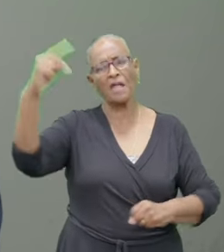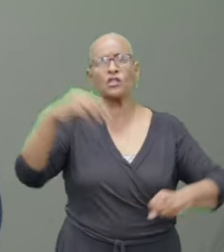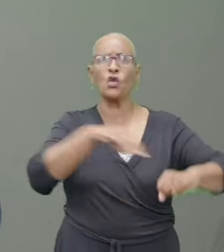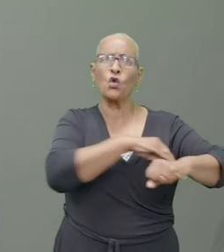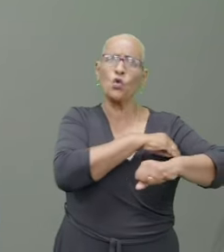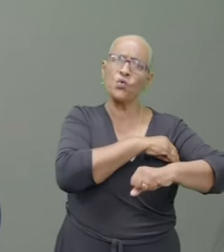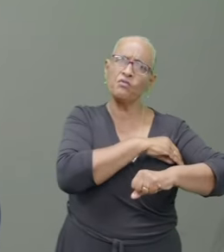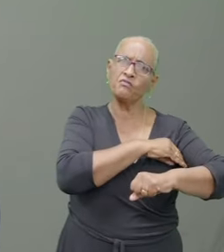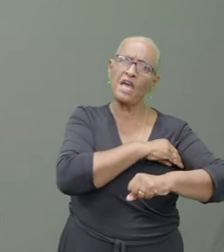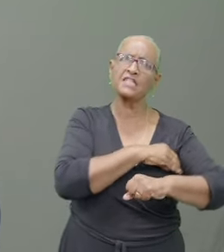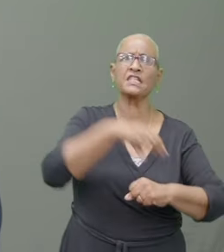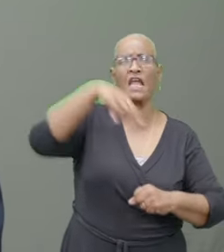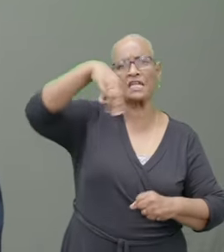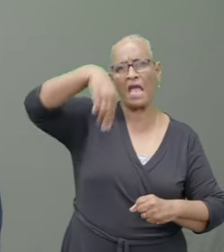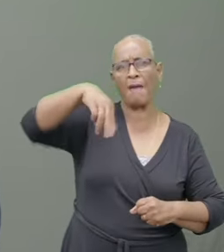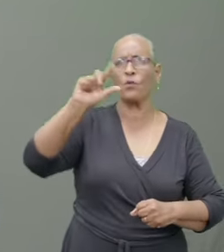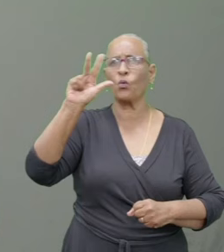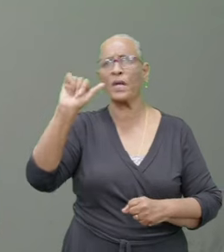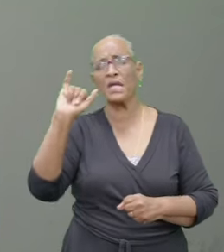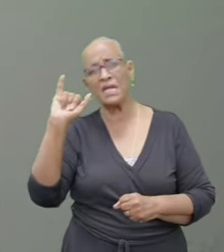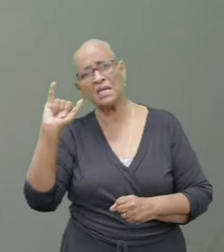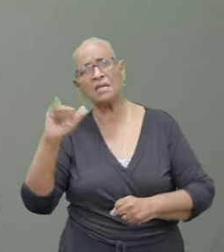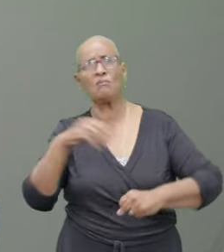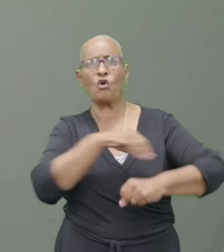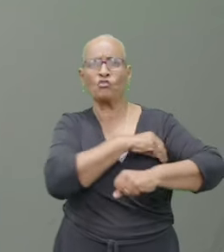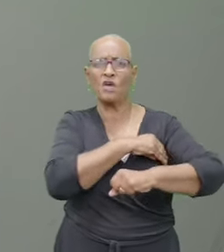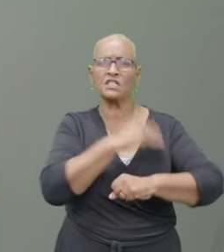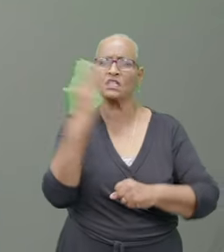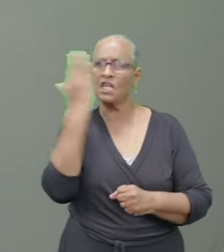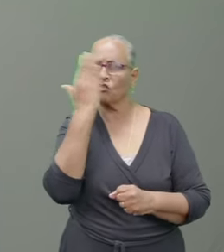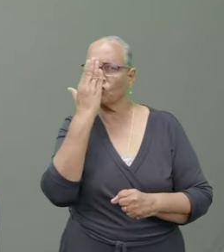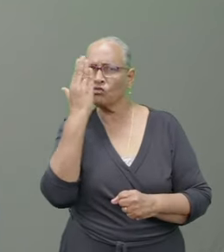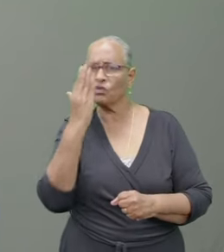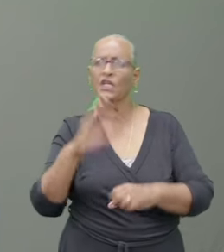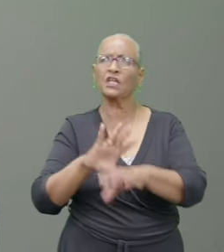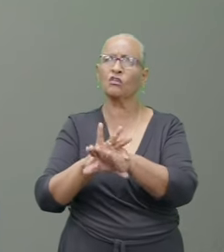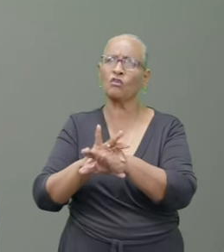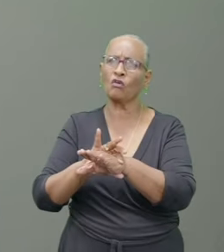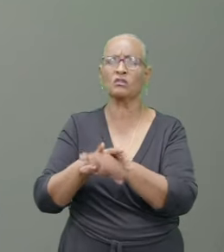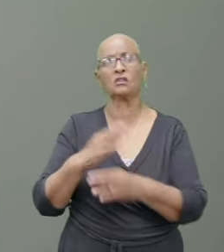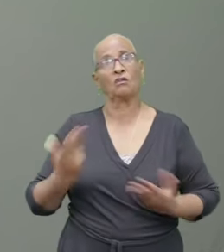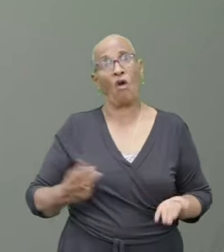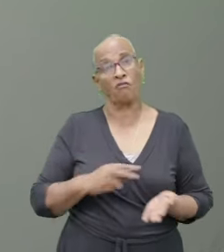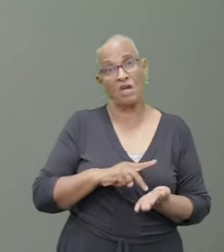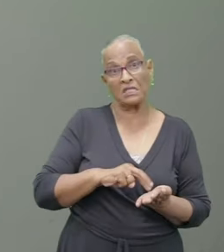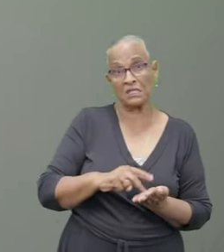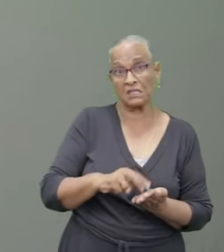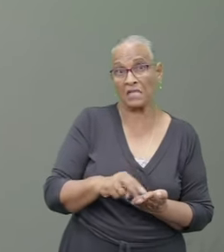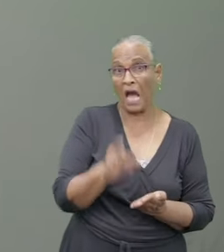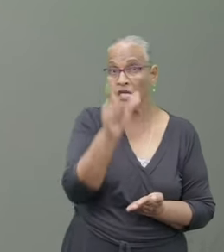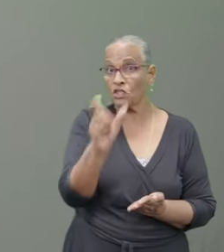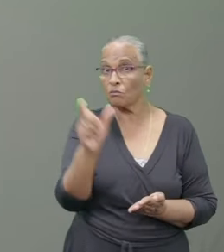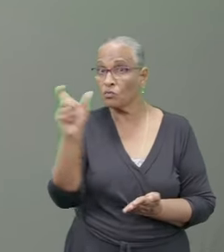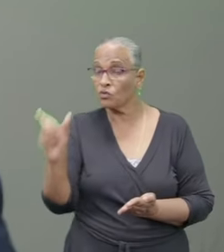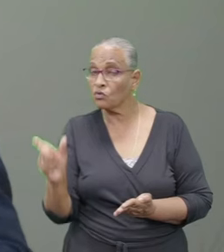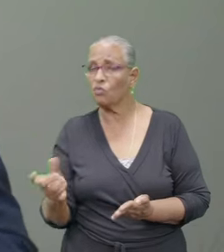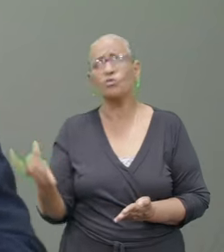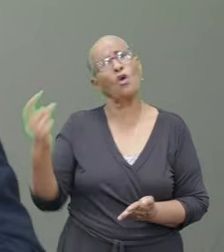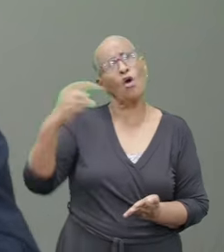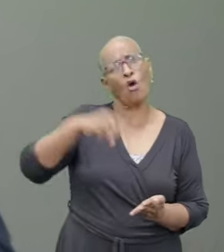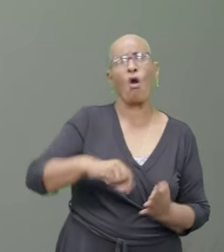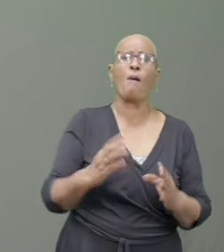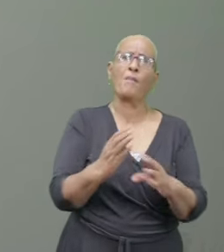medische faculteit, hoe wij wijzigingen kunnen brengen in stageprogramma's. Hoe wij dan dus ondersteuning ook kunnen bieden op deze